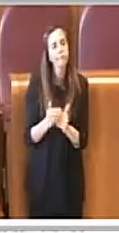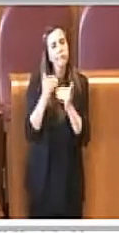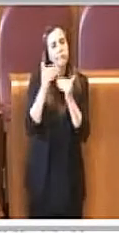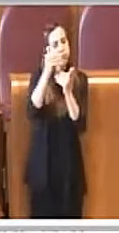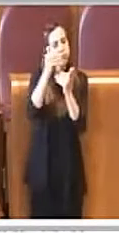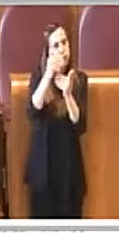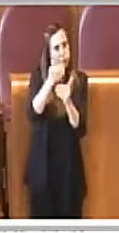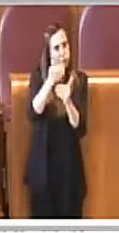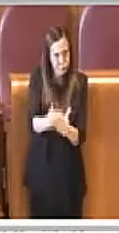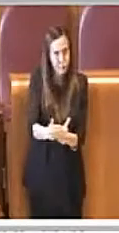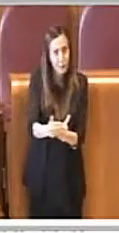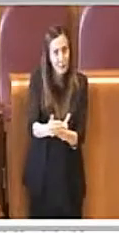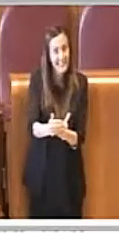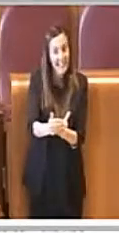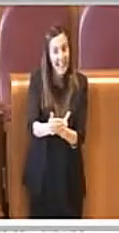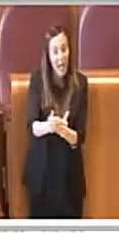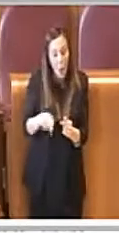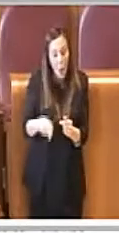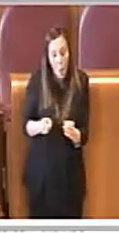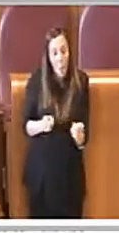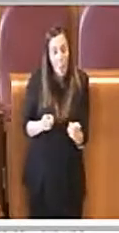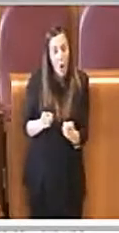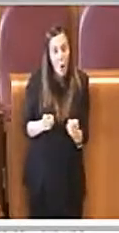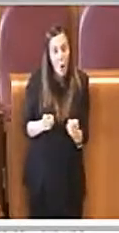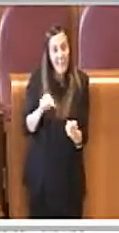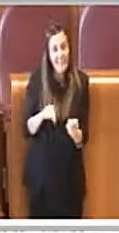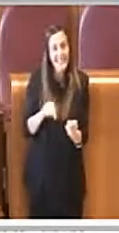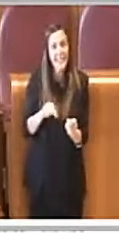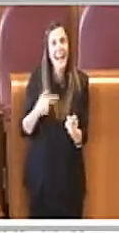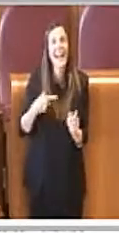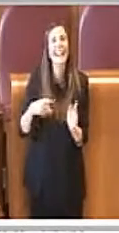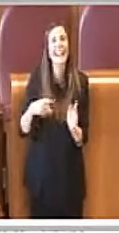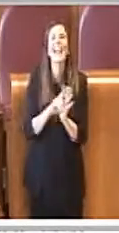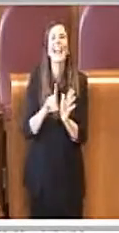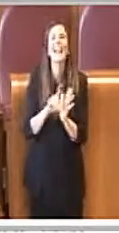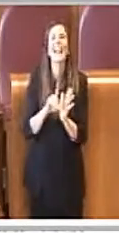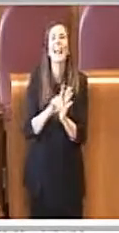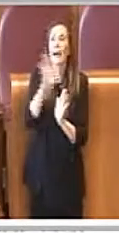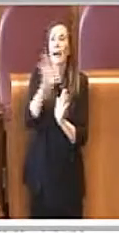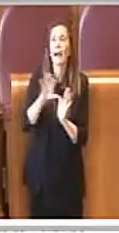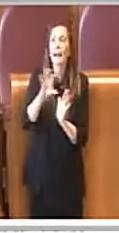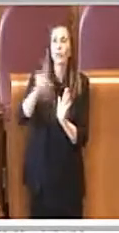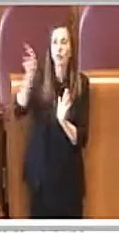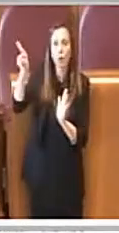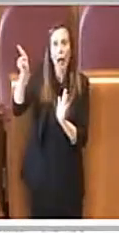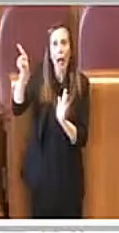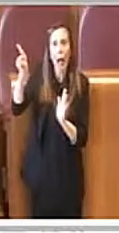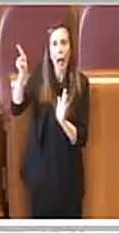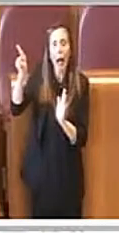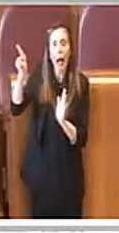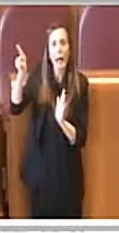proprio perché nel frattempo è subentrata una delibera regionale che